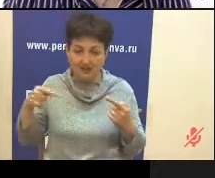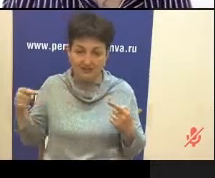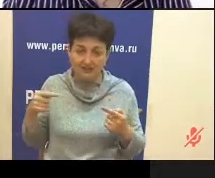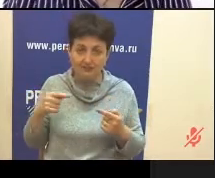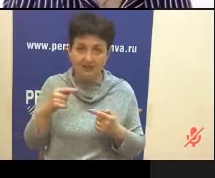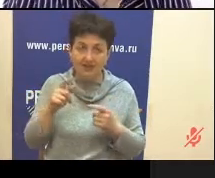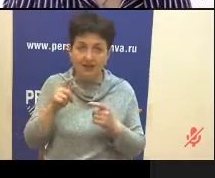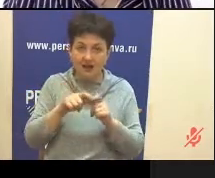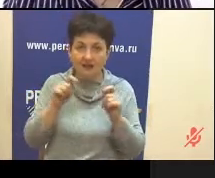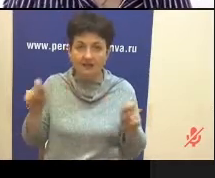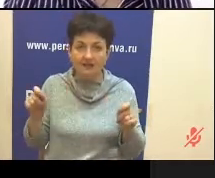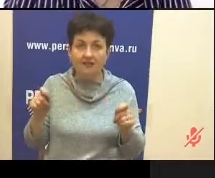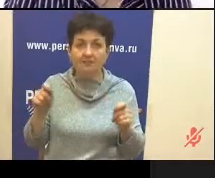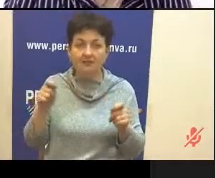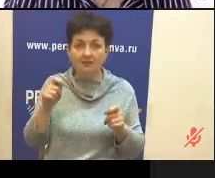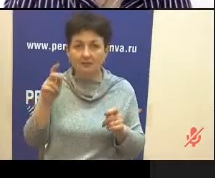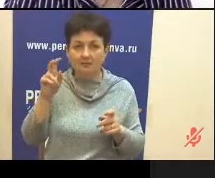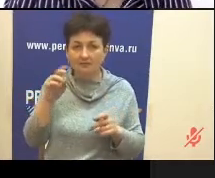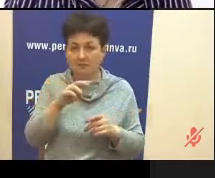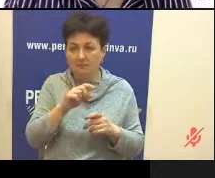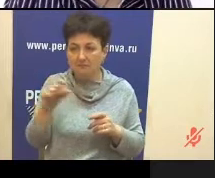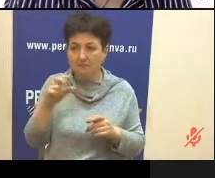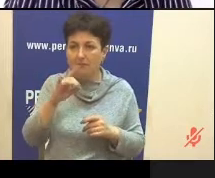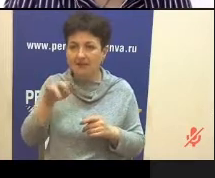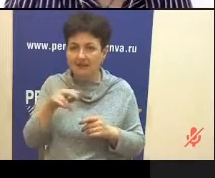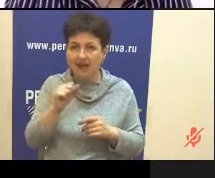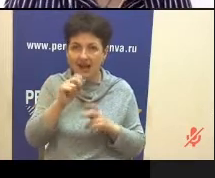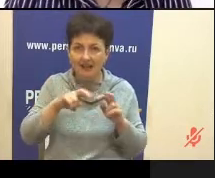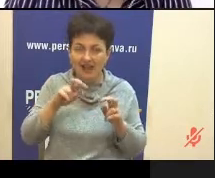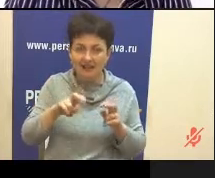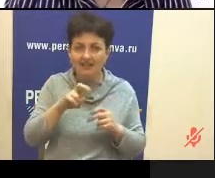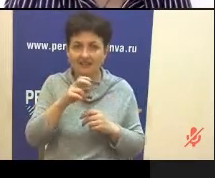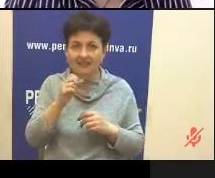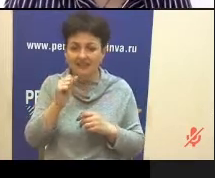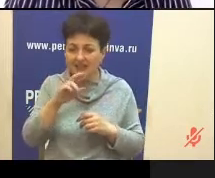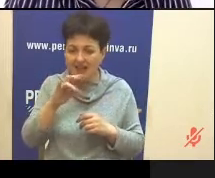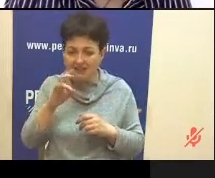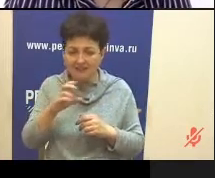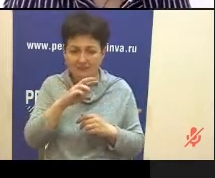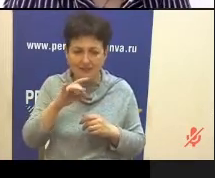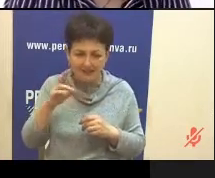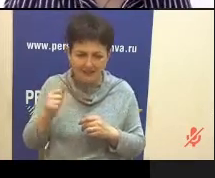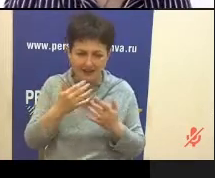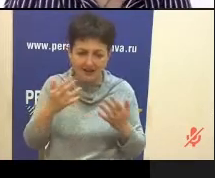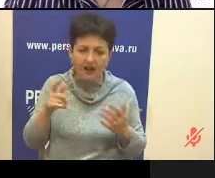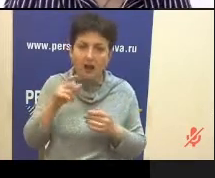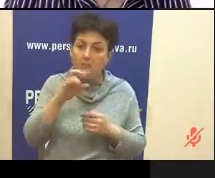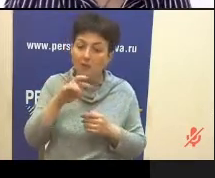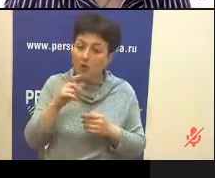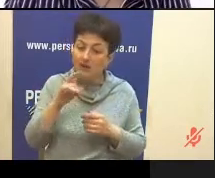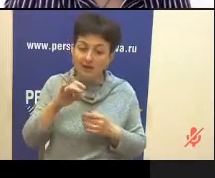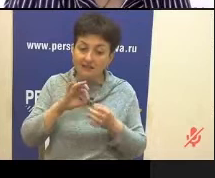разными открытыми метриками типа Brand Analytics, Google Analytics, Яндекс.Метрик и всего прочего, то с